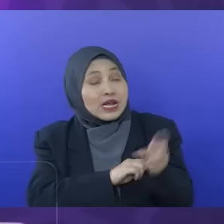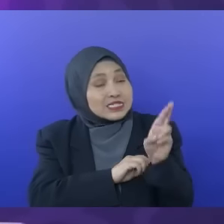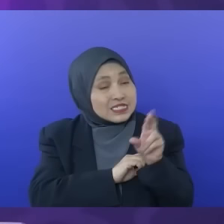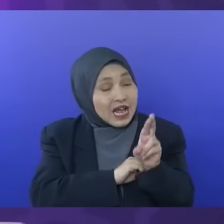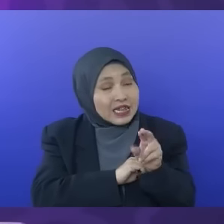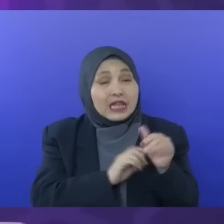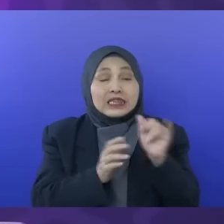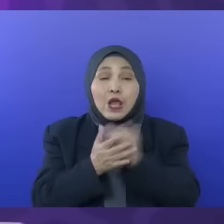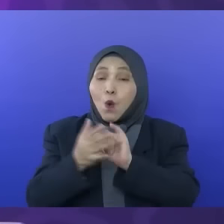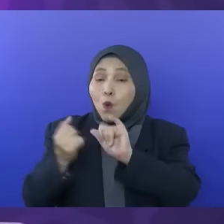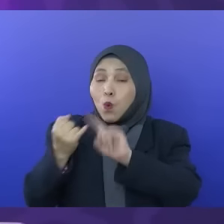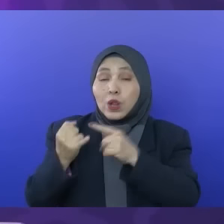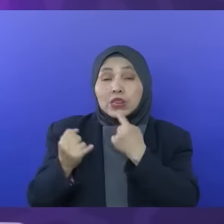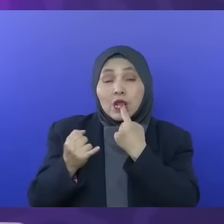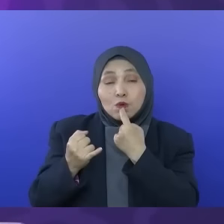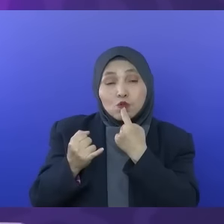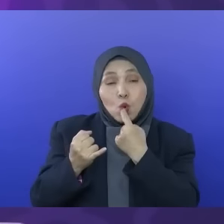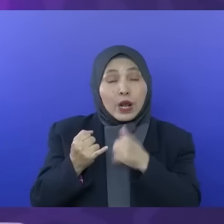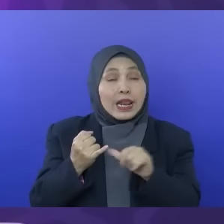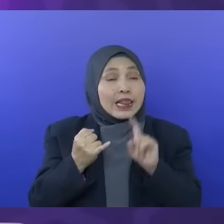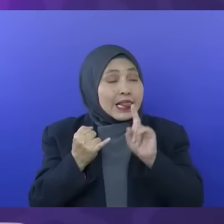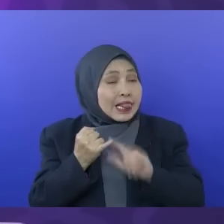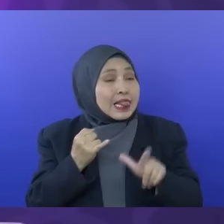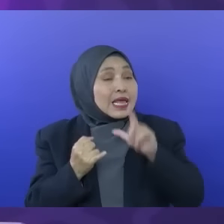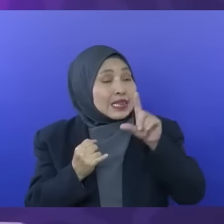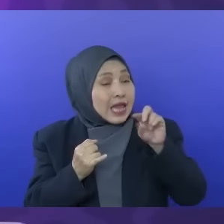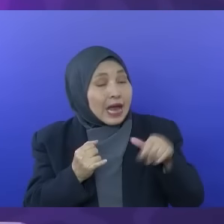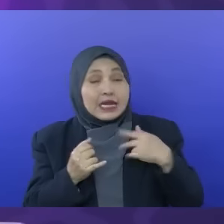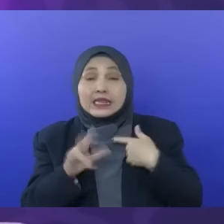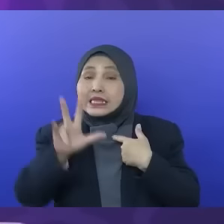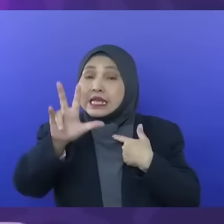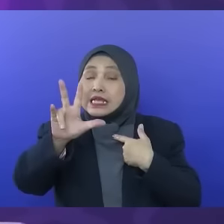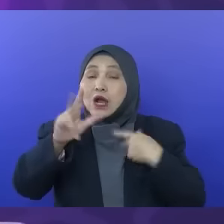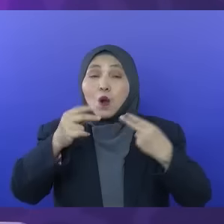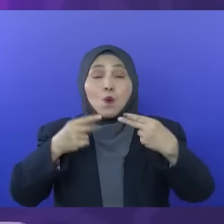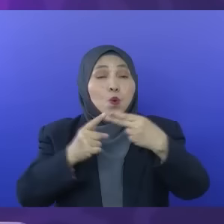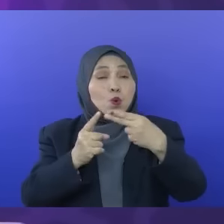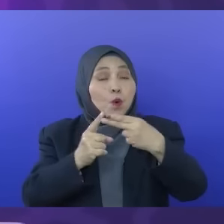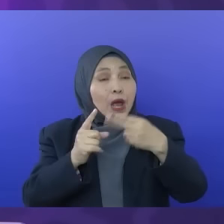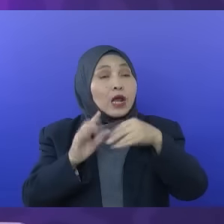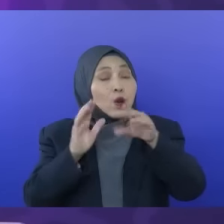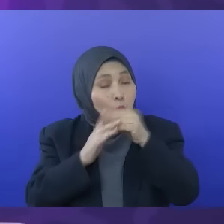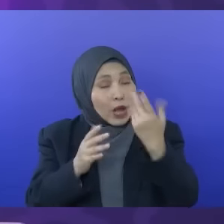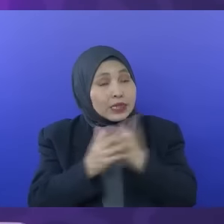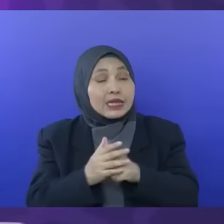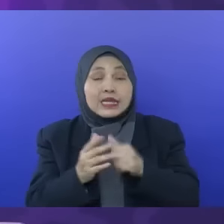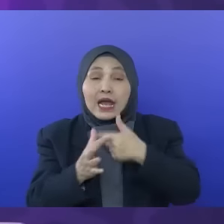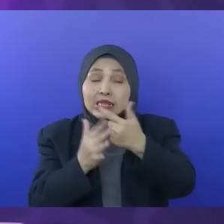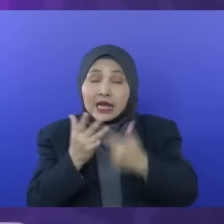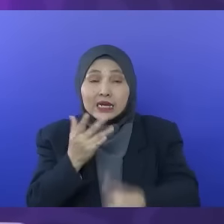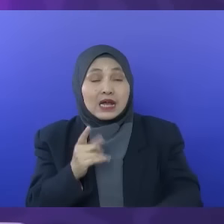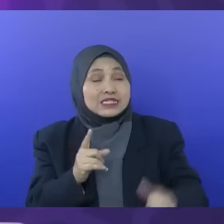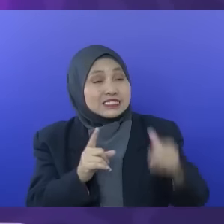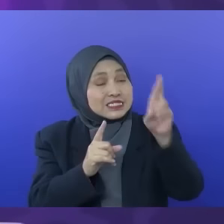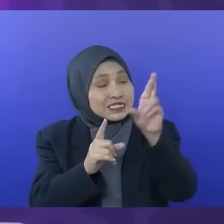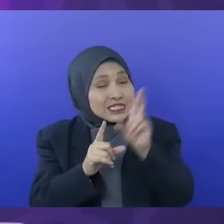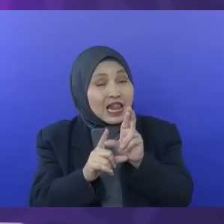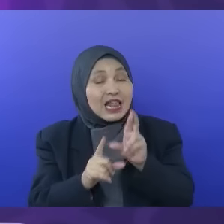di ujung-ujung lidah kita kan ada tiga huruf yang keluar dari ujung lidah antara